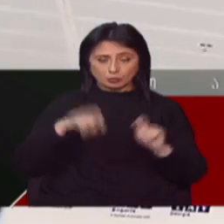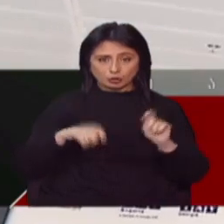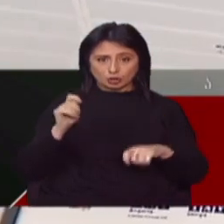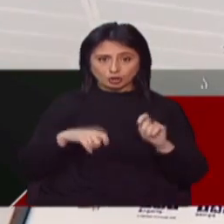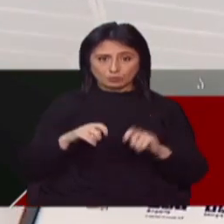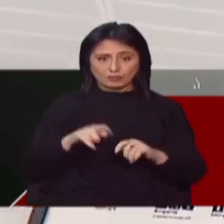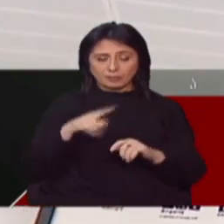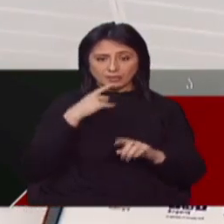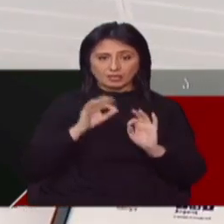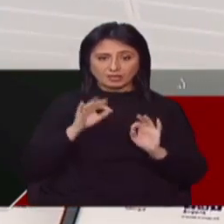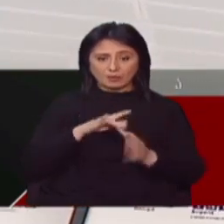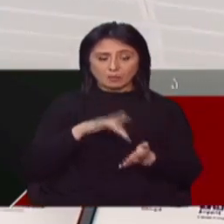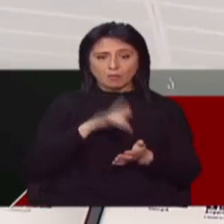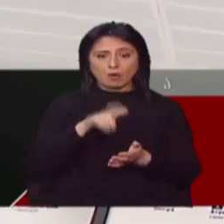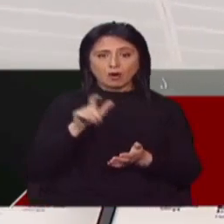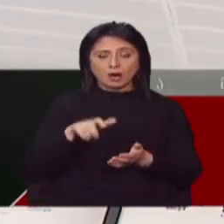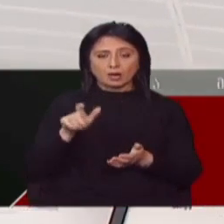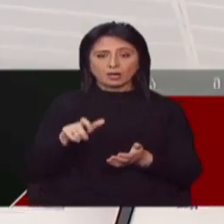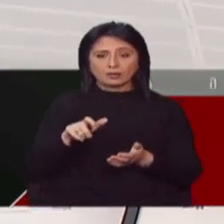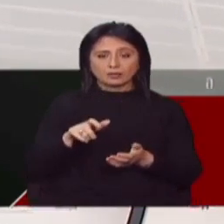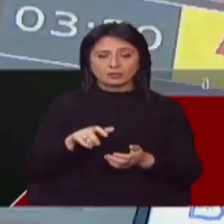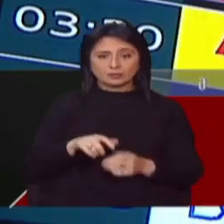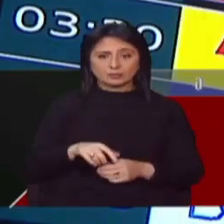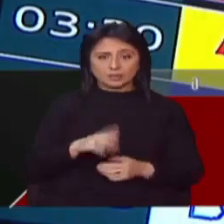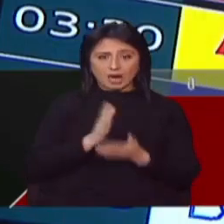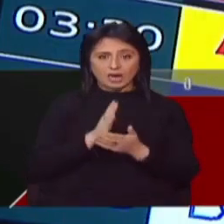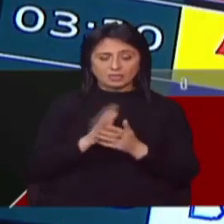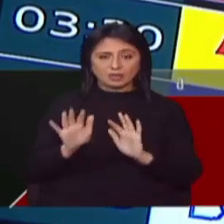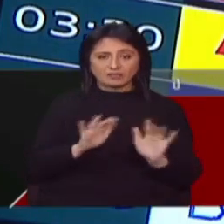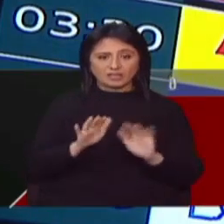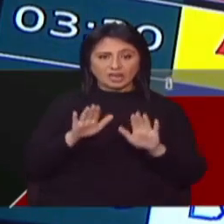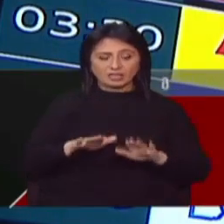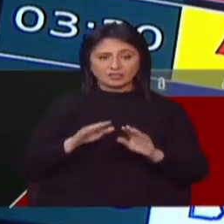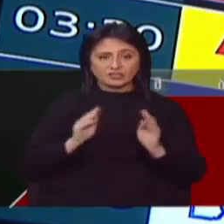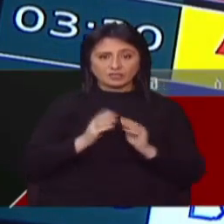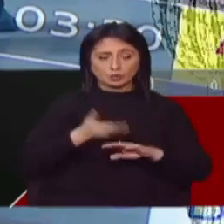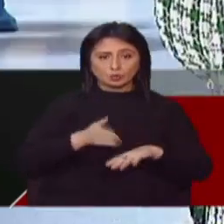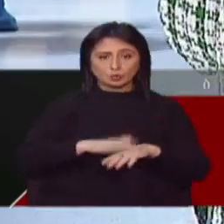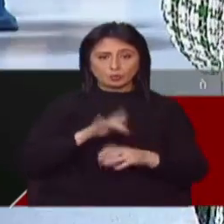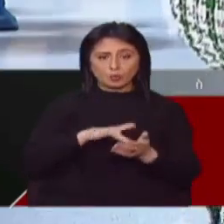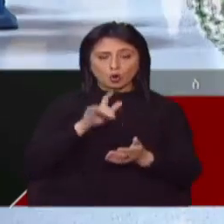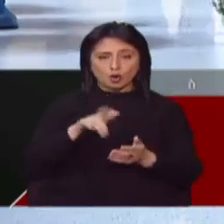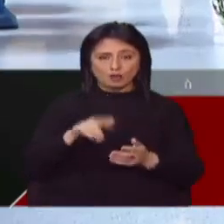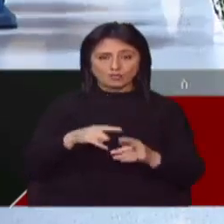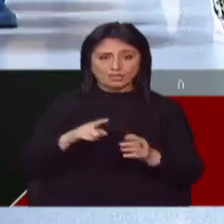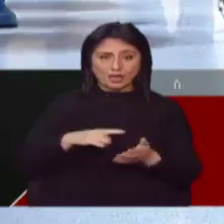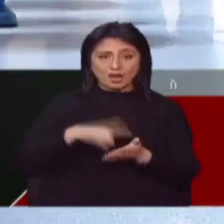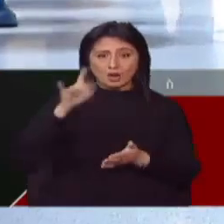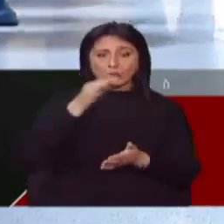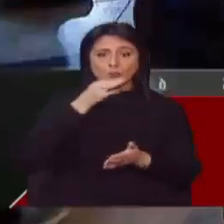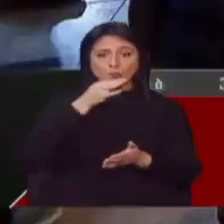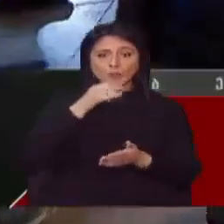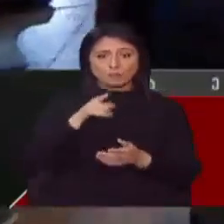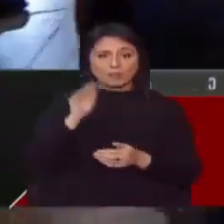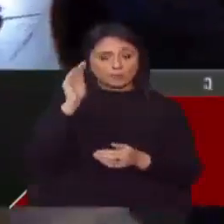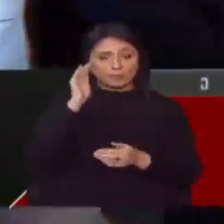ჩამოვიდა. მათი განცხადებით მოქალაქეები არსებული ვითარება ადგილზე ისე რთულია და მოქალაქეები გამოფრენამდე